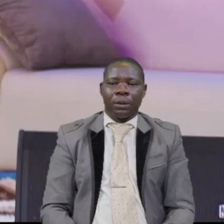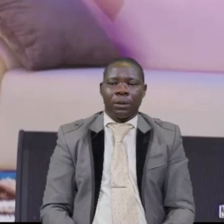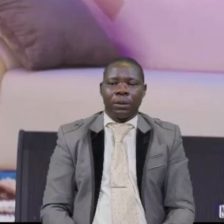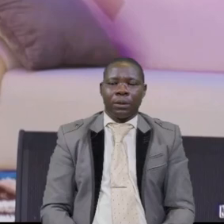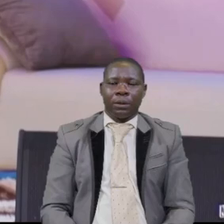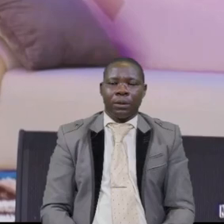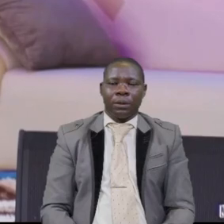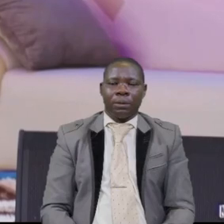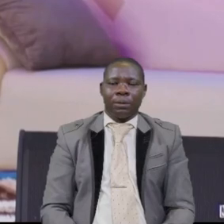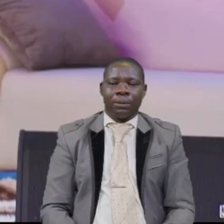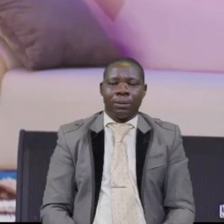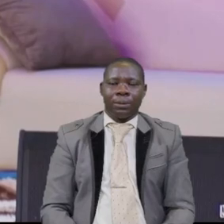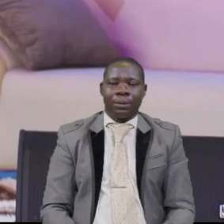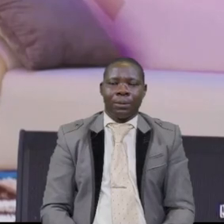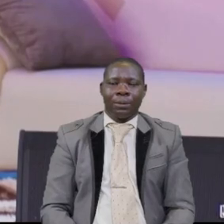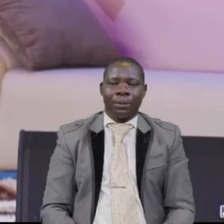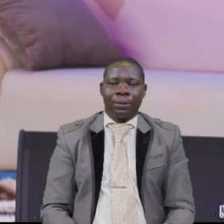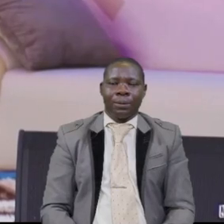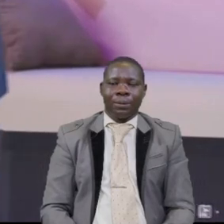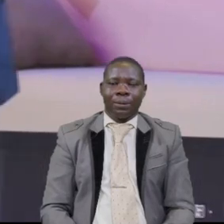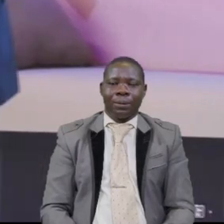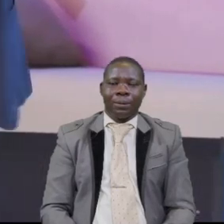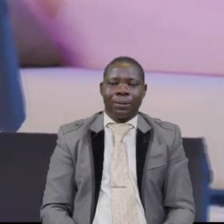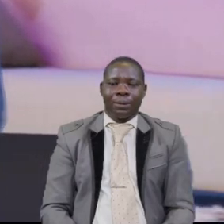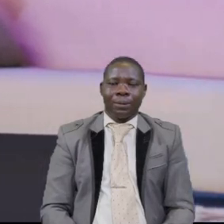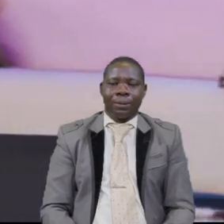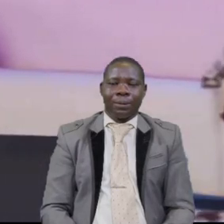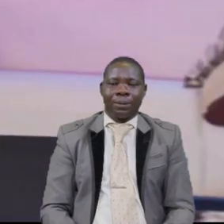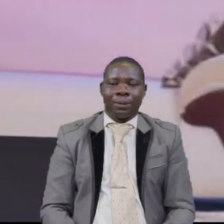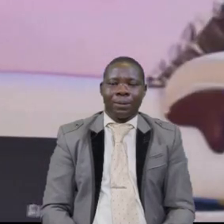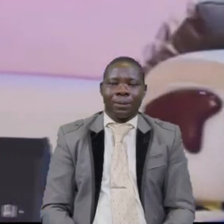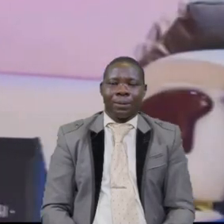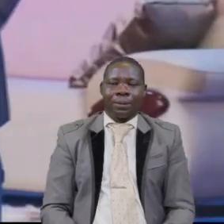soi par le jeûne.